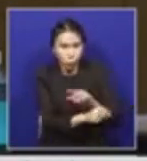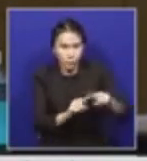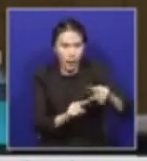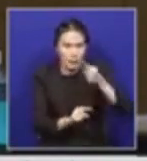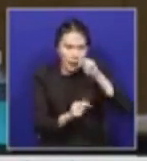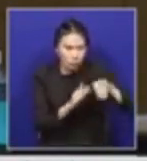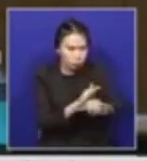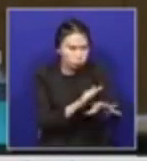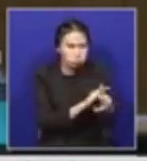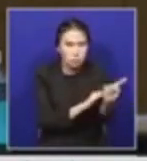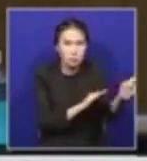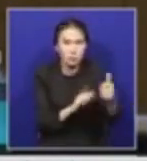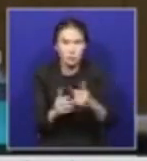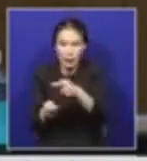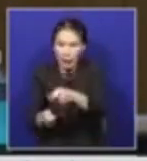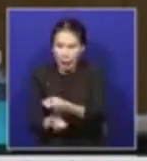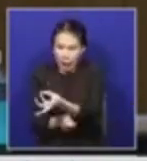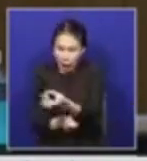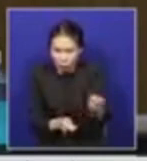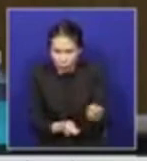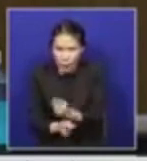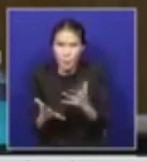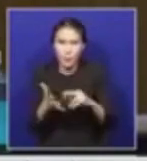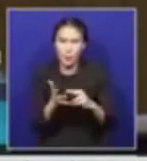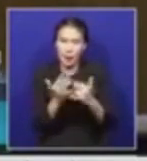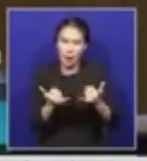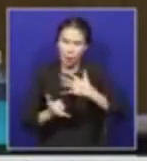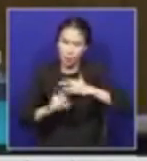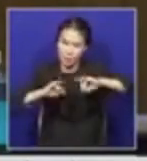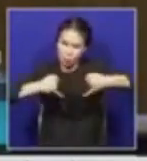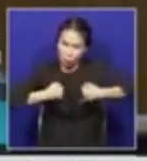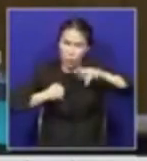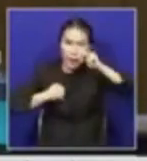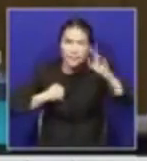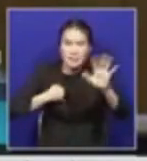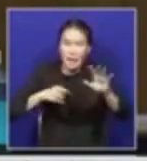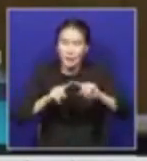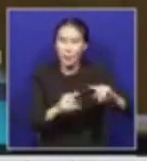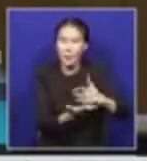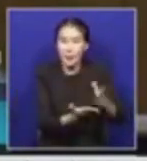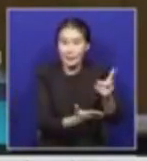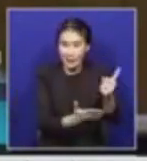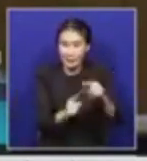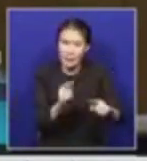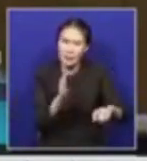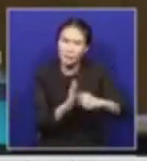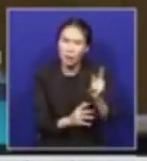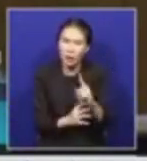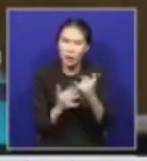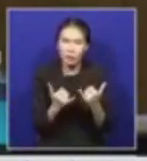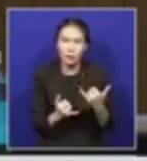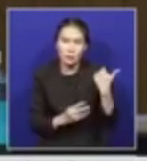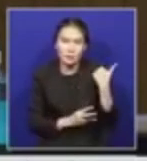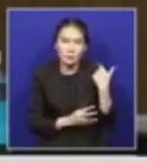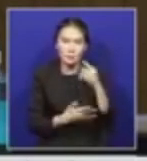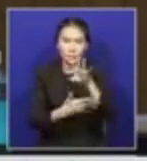ปที่อื่นซึ่งเราเองเนี่ยเราก็ถือว่าเราไม่ใช่ว่าเป็นเจ้าของน้ำนะครับคือแบ่งปันกันได้แต่ทำไมวันนี้เนี่ยนะครับทำ